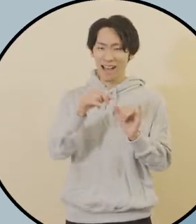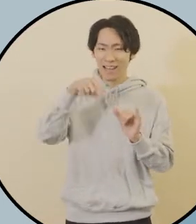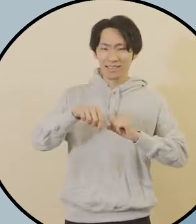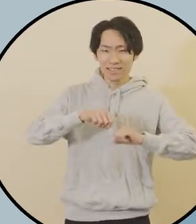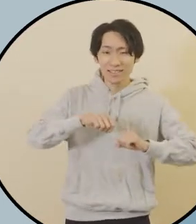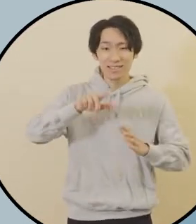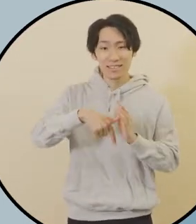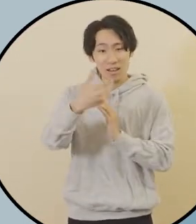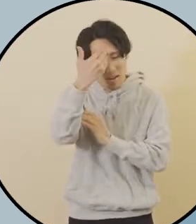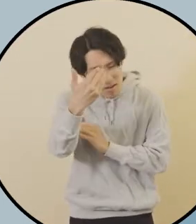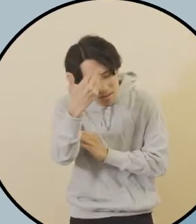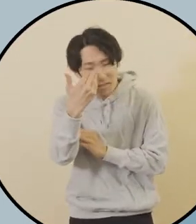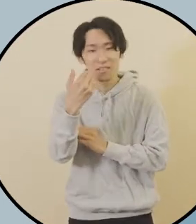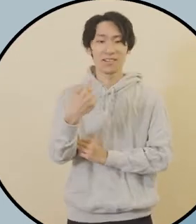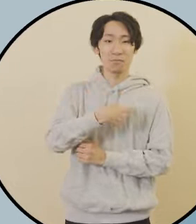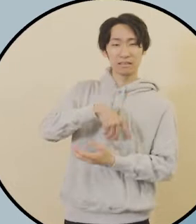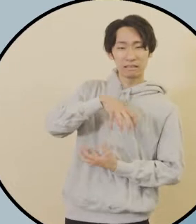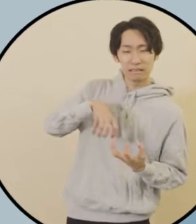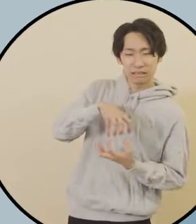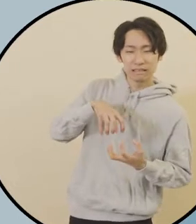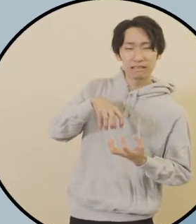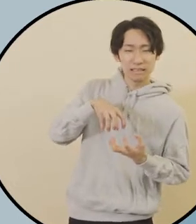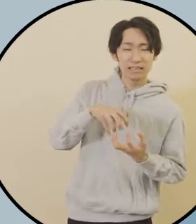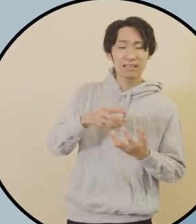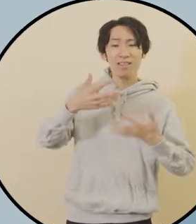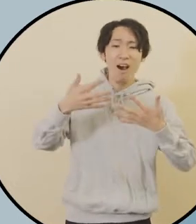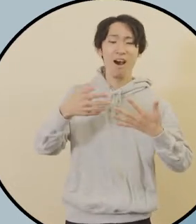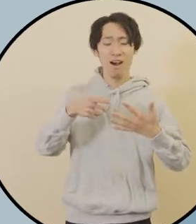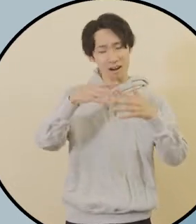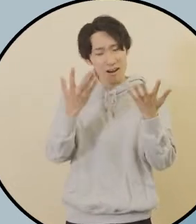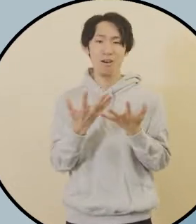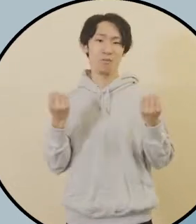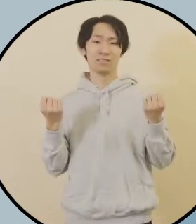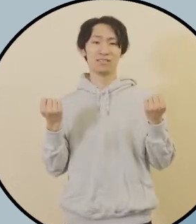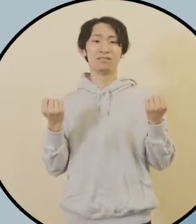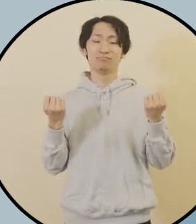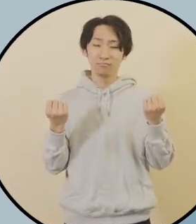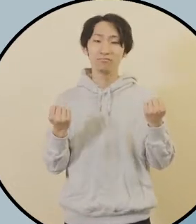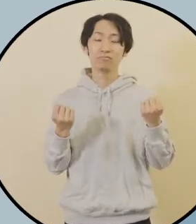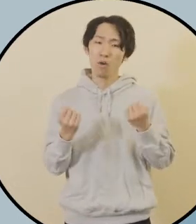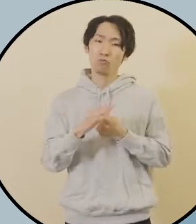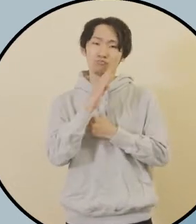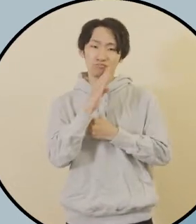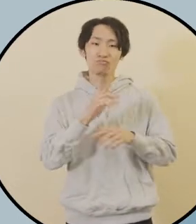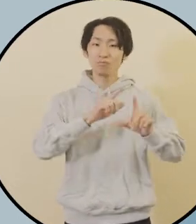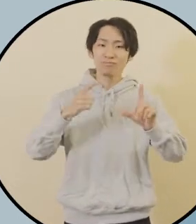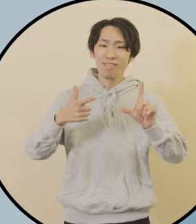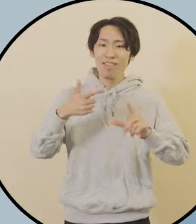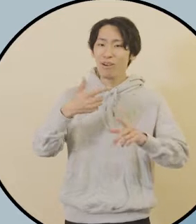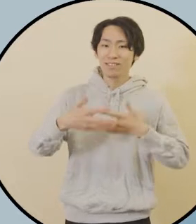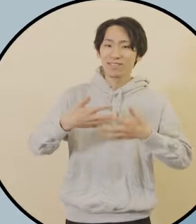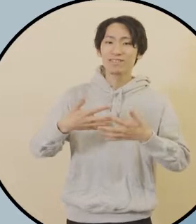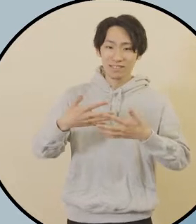社会の中で生きる苦悩葛藤を描いた作品がほとんどだったんですけどを lgbt の話って人と人との